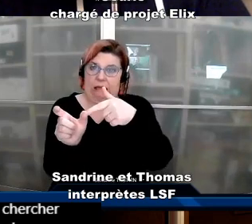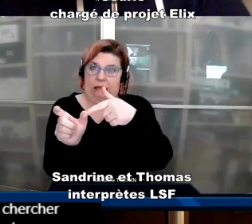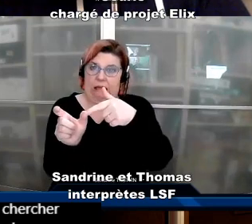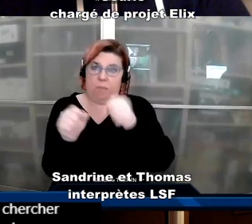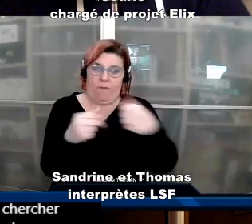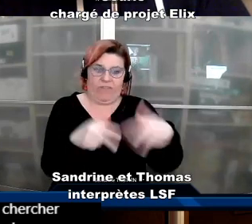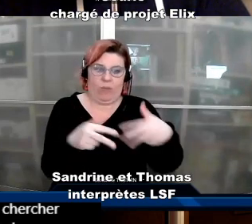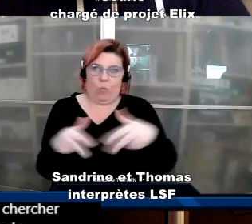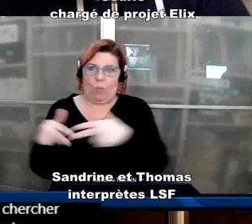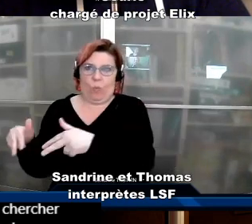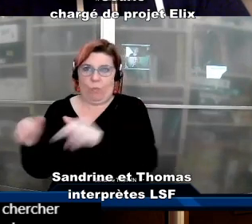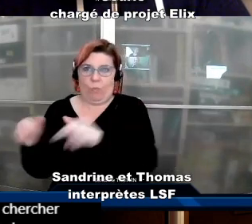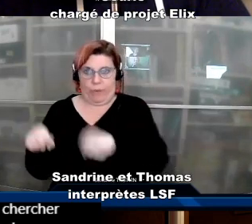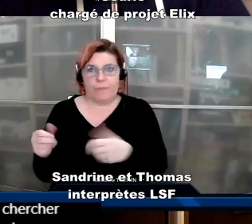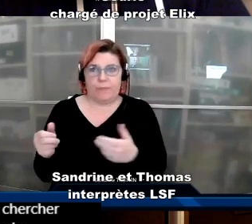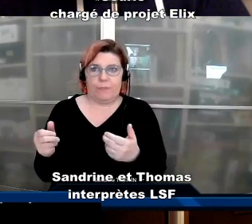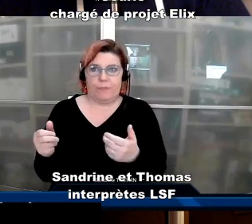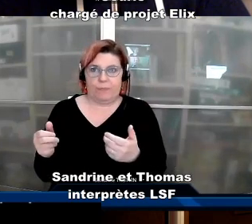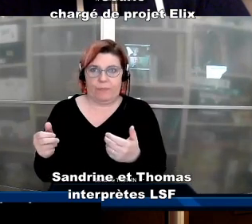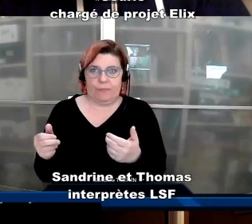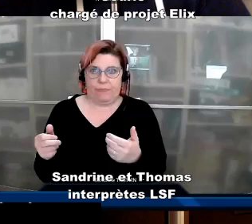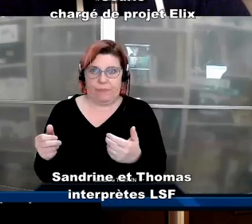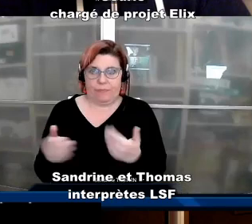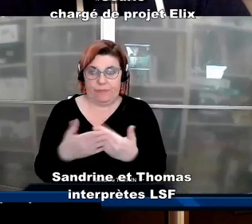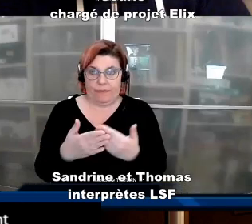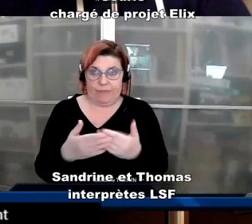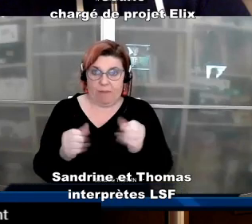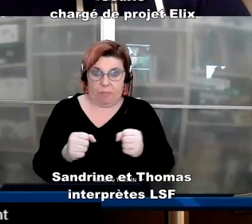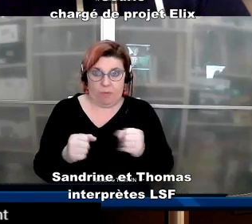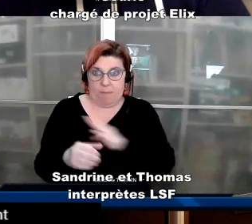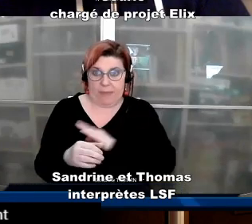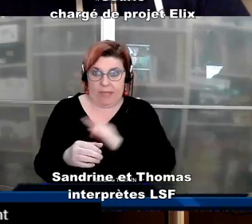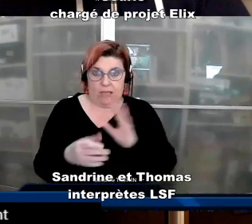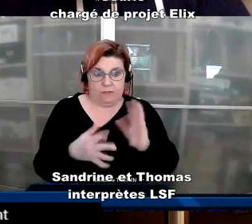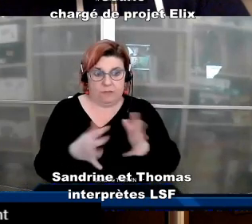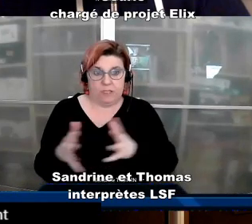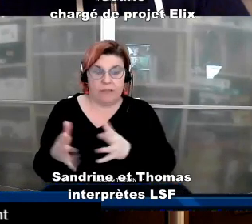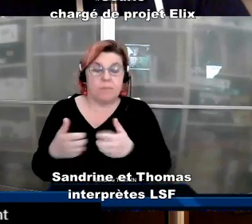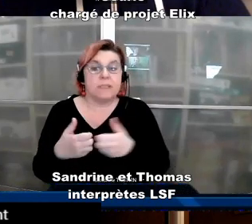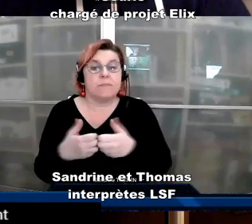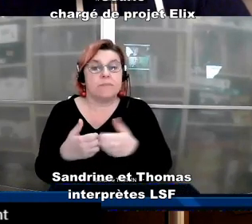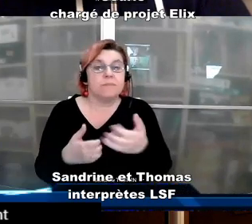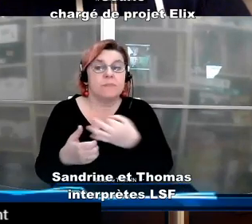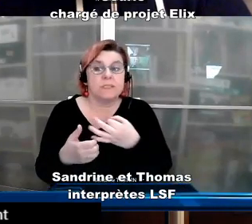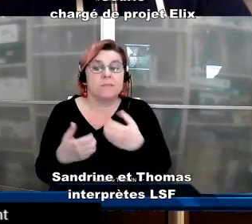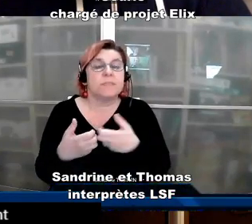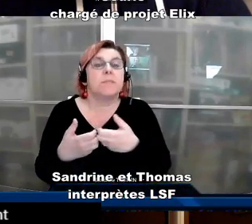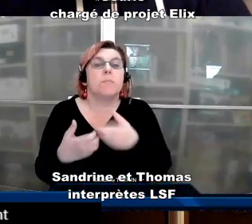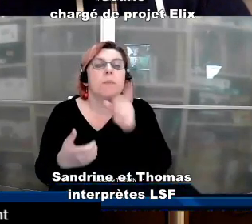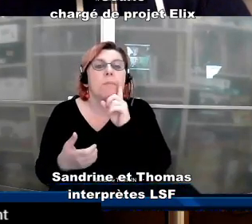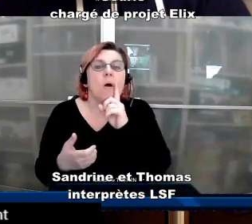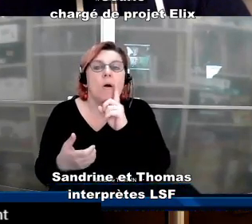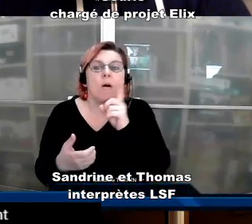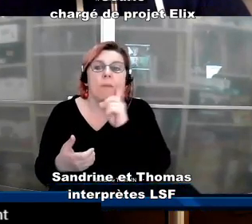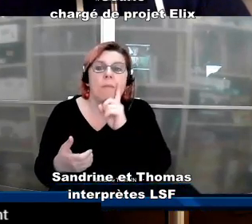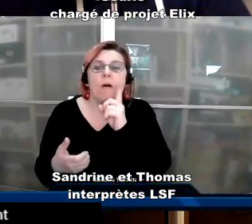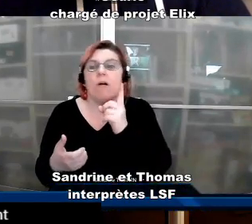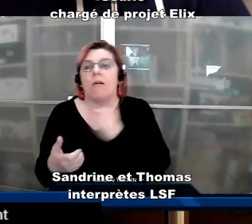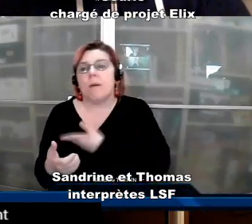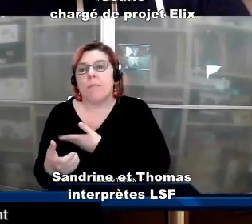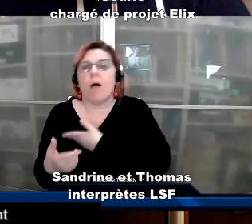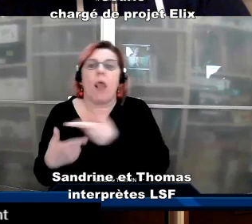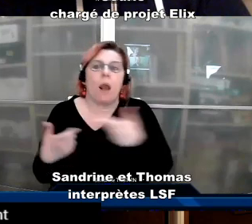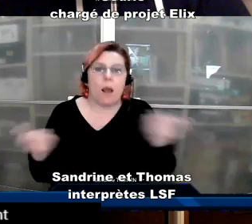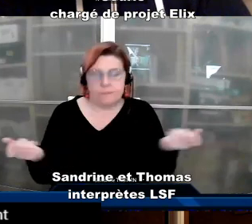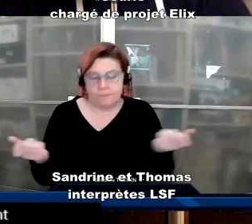à ces différents signes qu'on peut trouver. Tu citais le cas de maman par exemple, où on pouvait le dire de